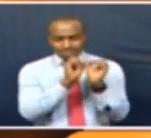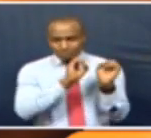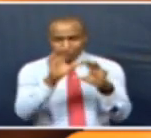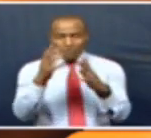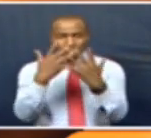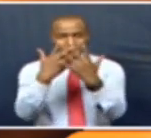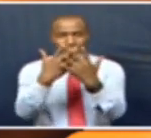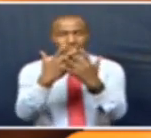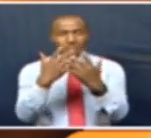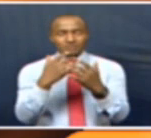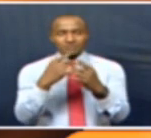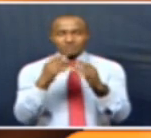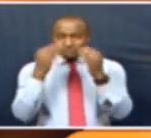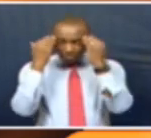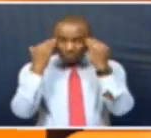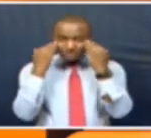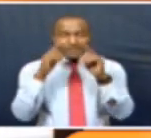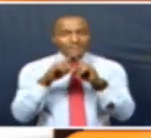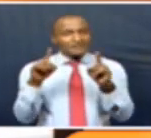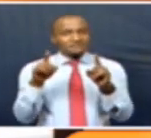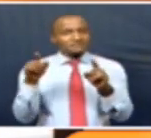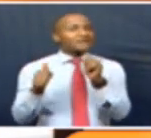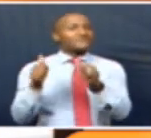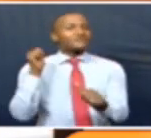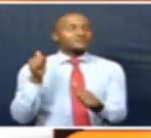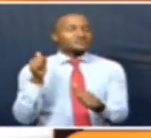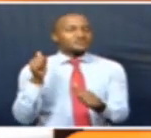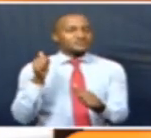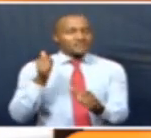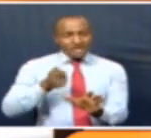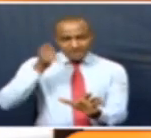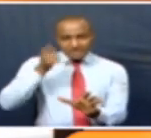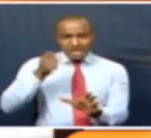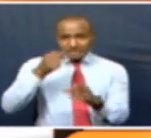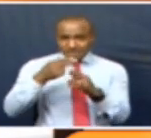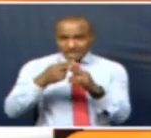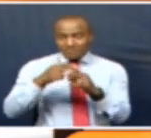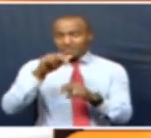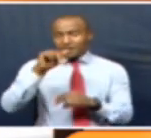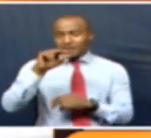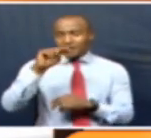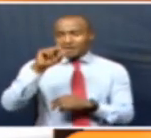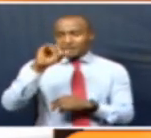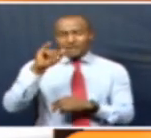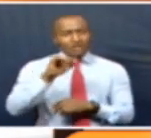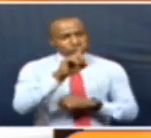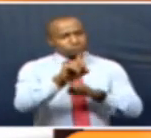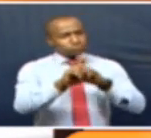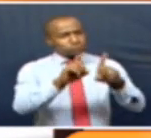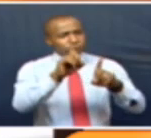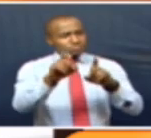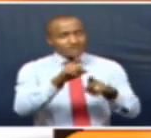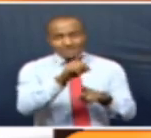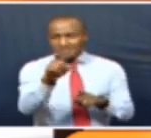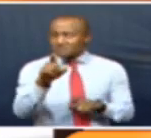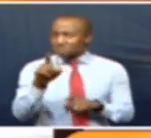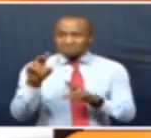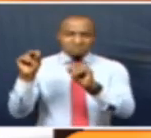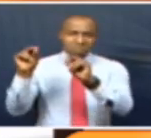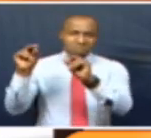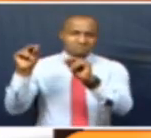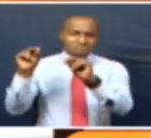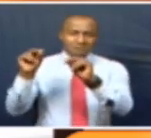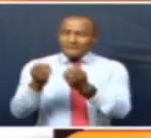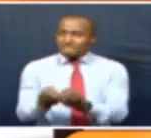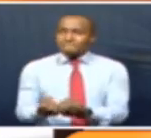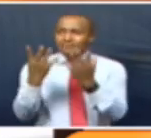yao. Watano hao walifikishwa mbele ya hakimu mkuu Francis Yandaye kujibu mashtaka ya kupanga njama ya kutekeleza ugaidi. Huko